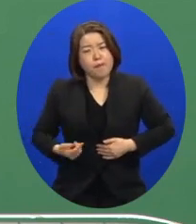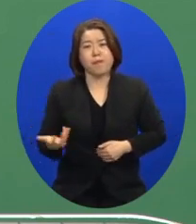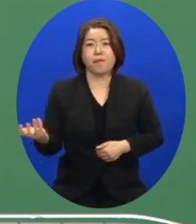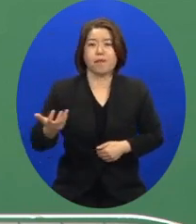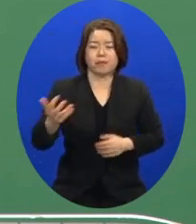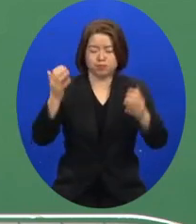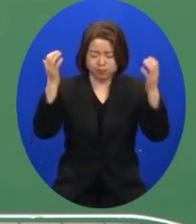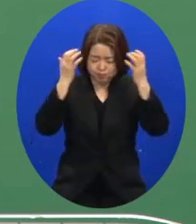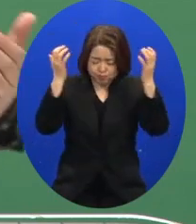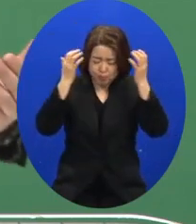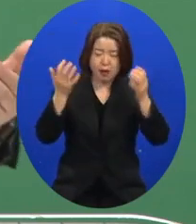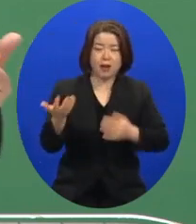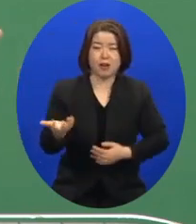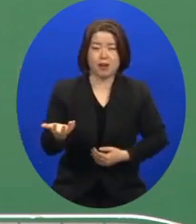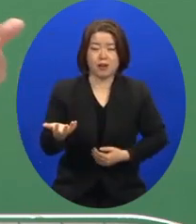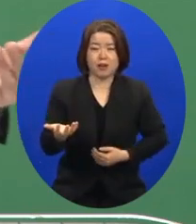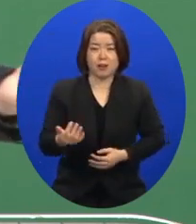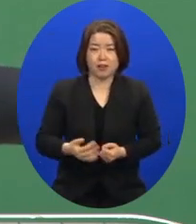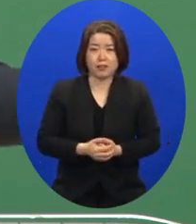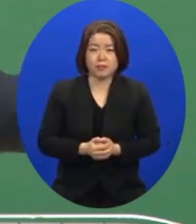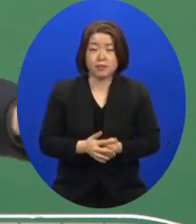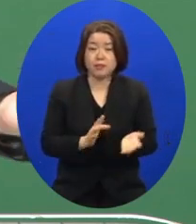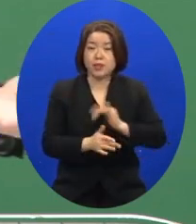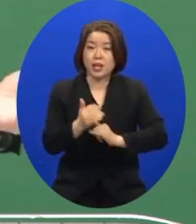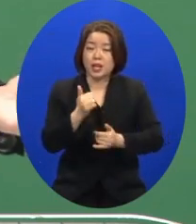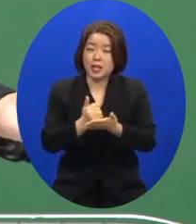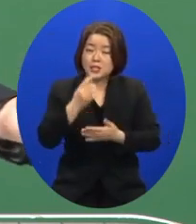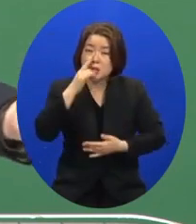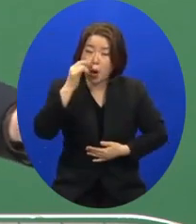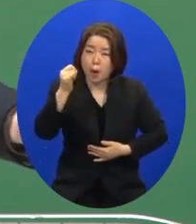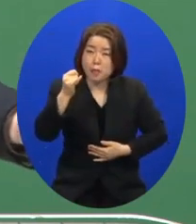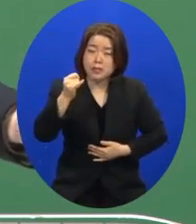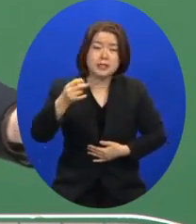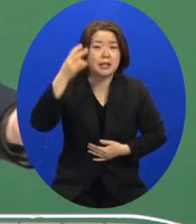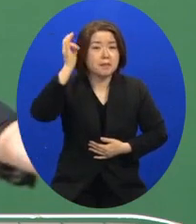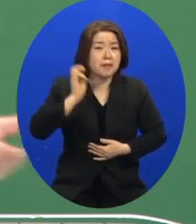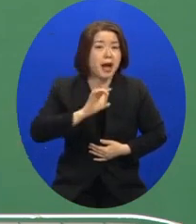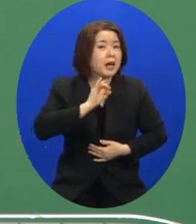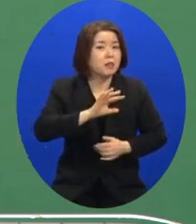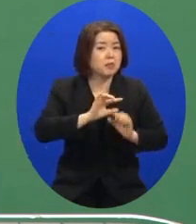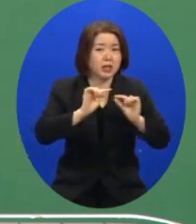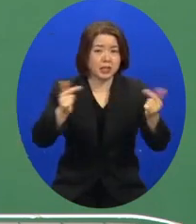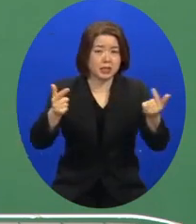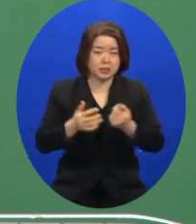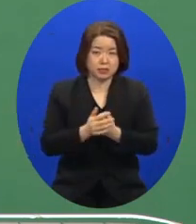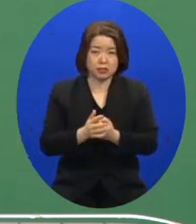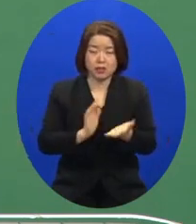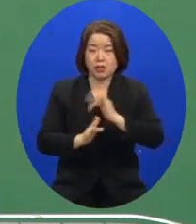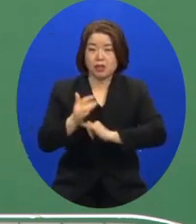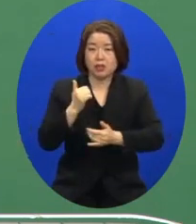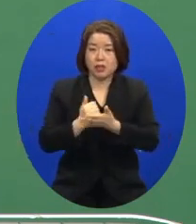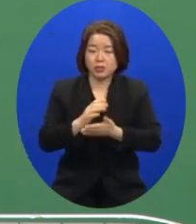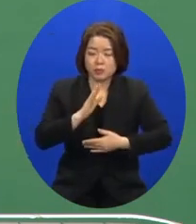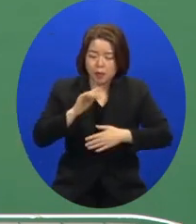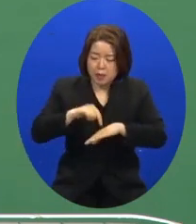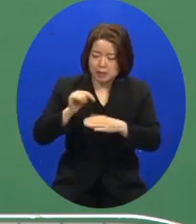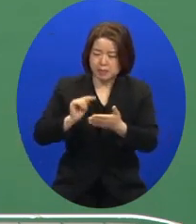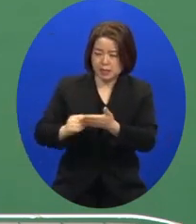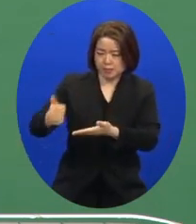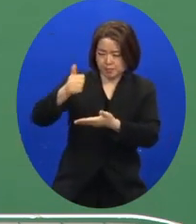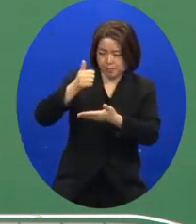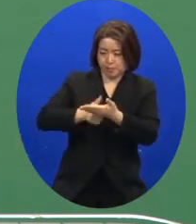겪습니다. 그런데 예수님의 어머니 마리아만 아닙니다. 예수님을 정말 마음에 영접한